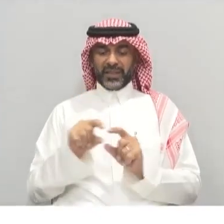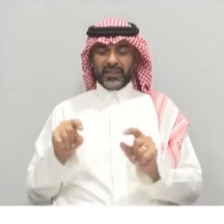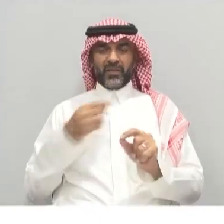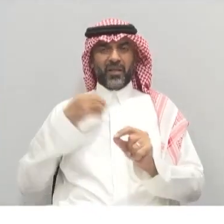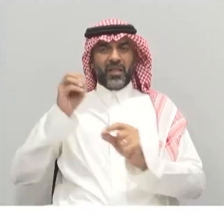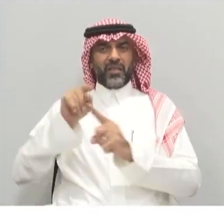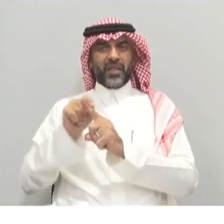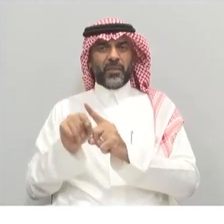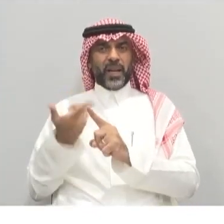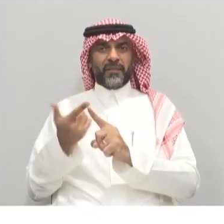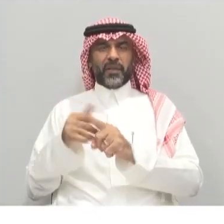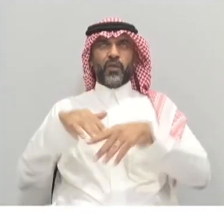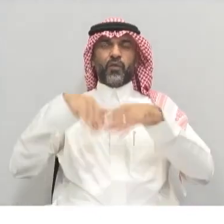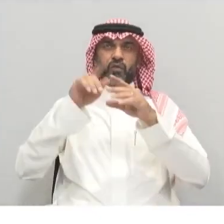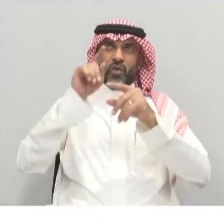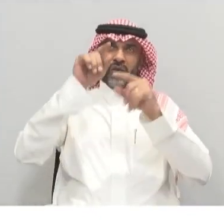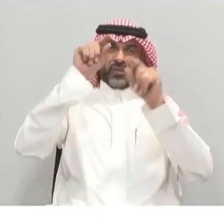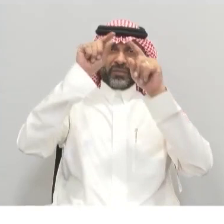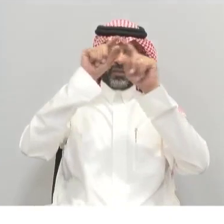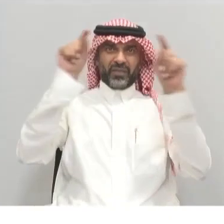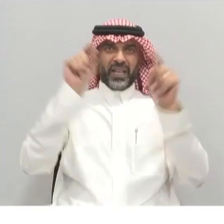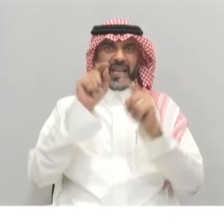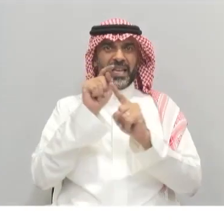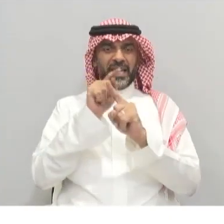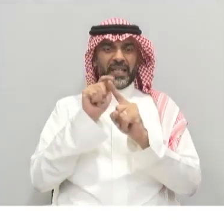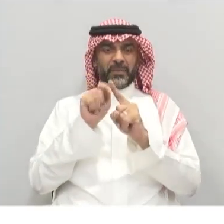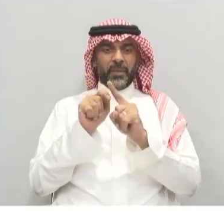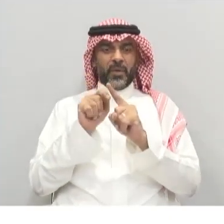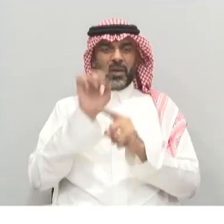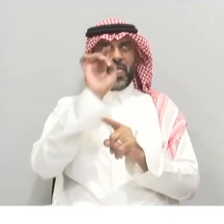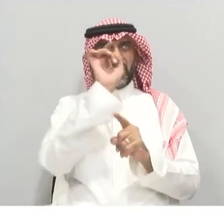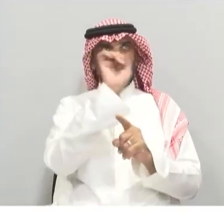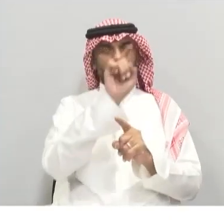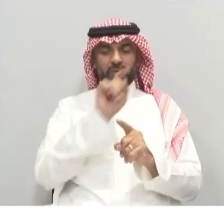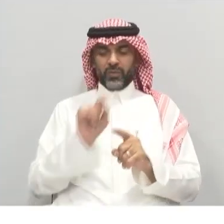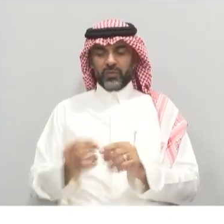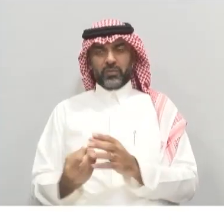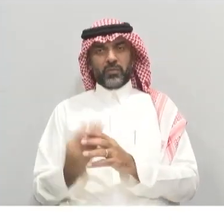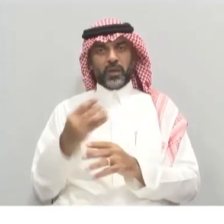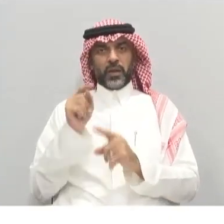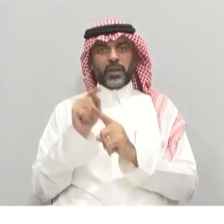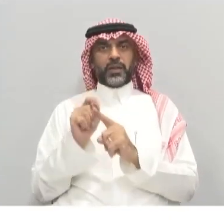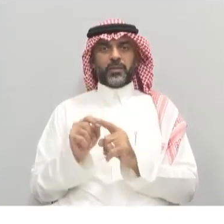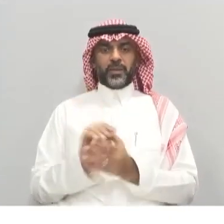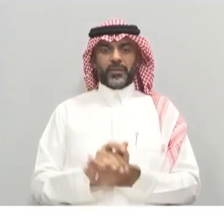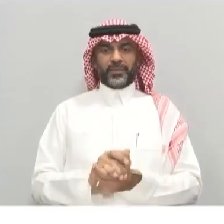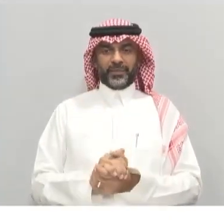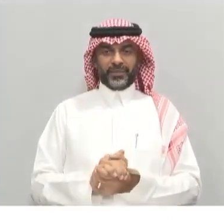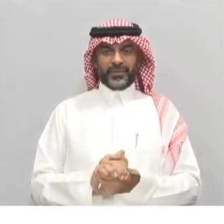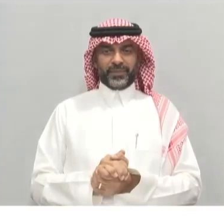اضغط فوق نمط النسبه المئويه لتنسيق القيمه كنسبه مئويه